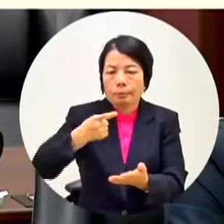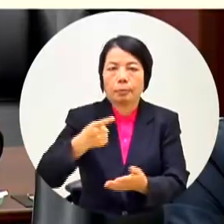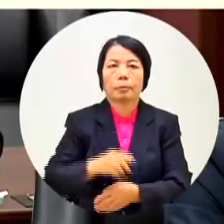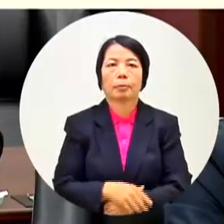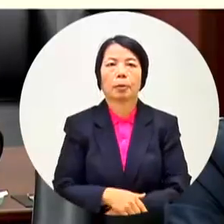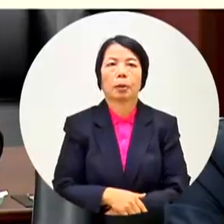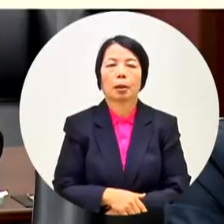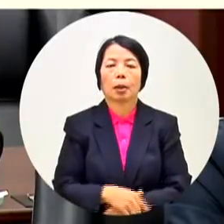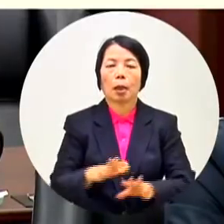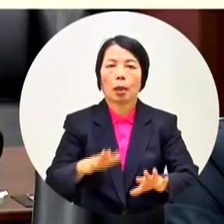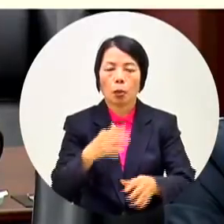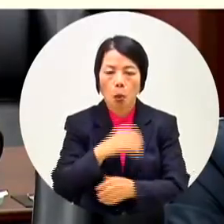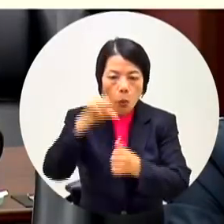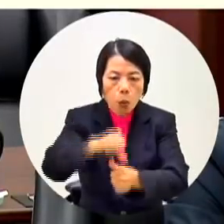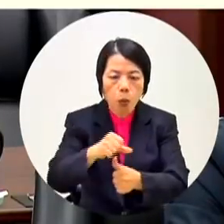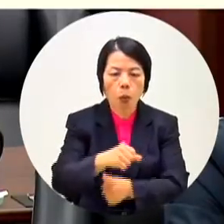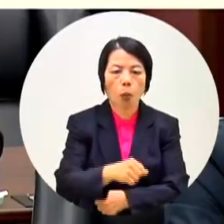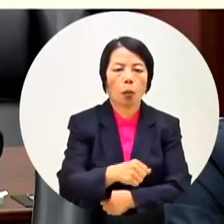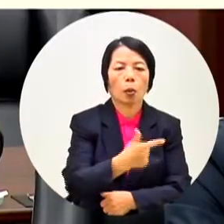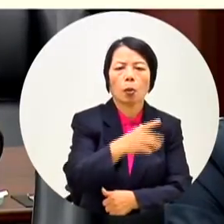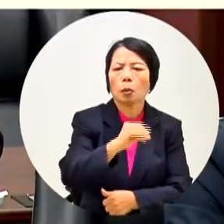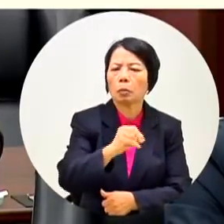9万，来第二遍人检举，